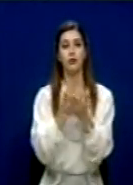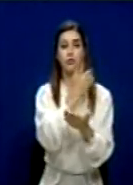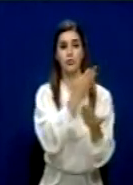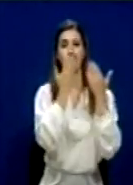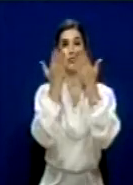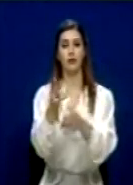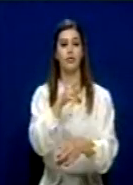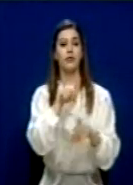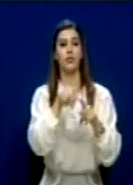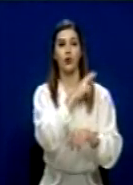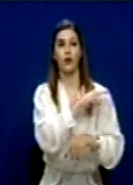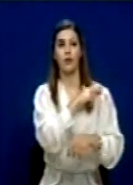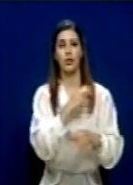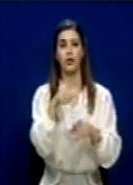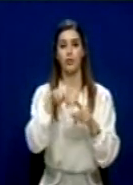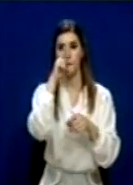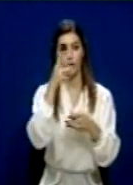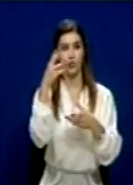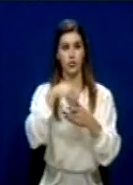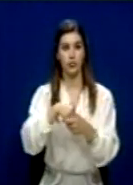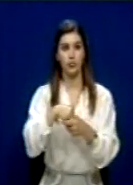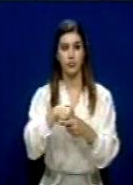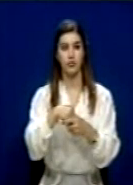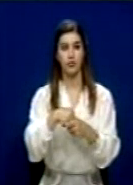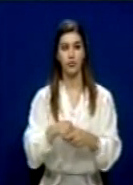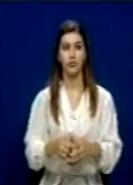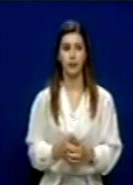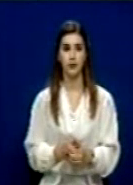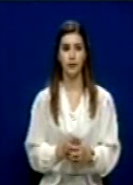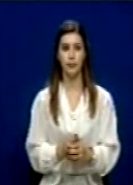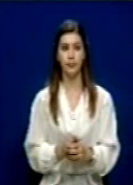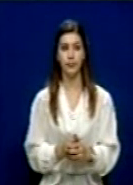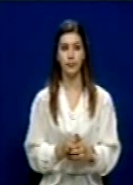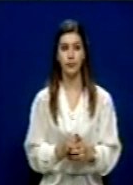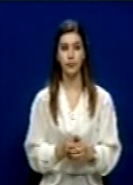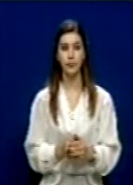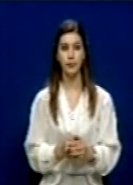komandant të policisë së Kosovës. Në emën të patriotizmit tënë.